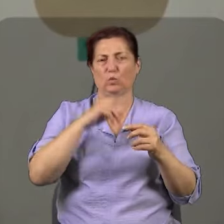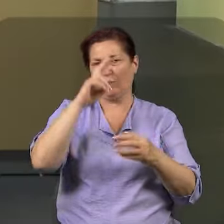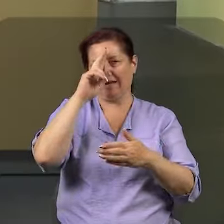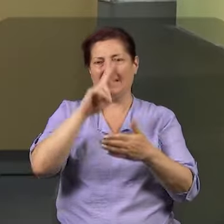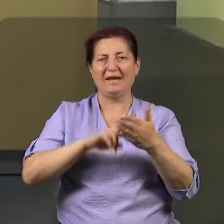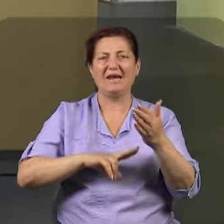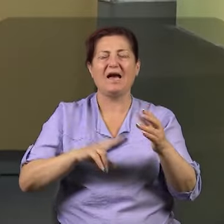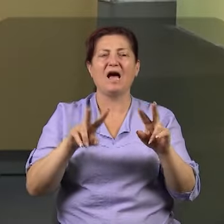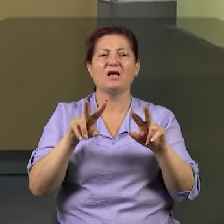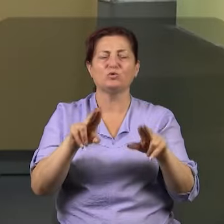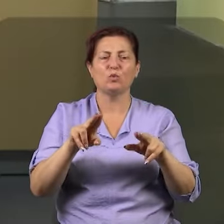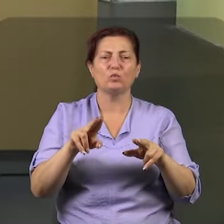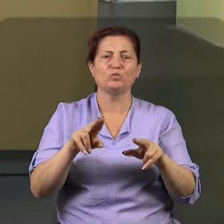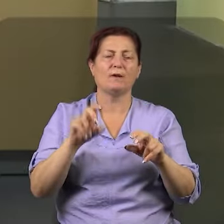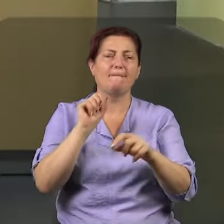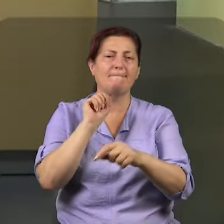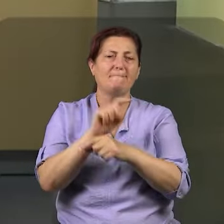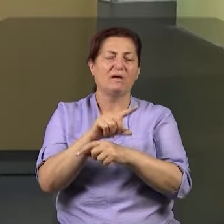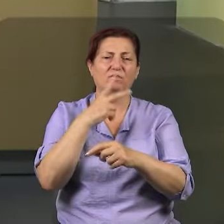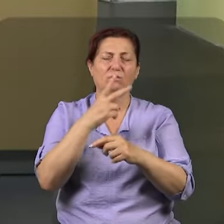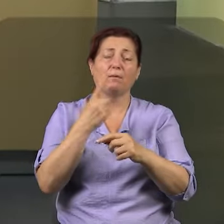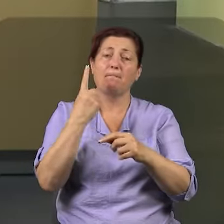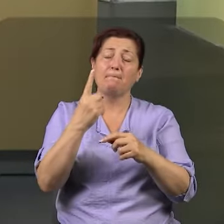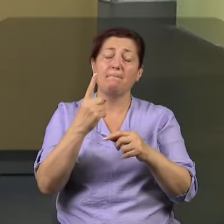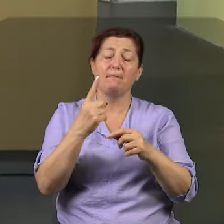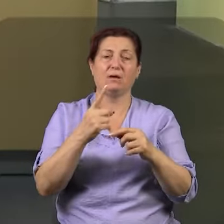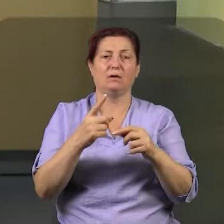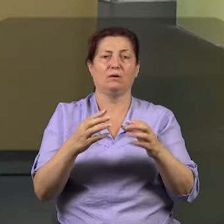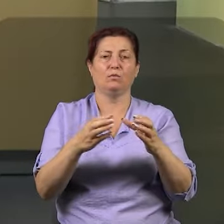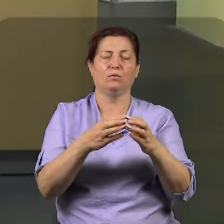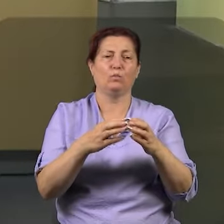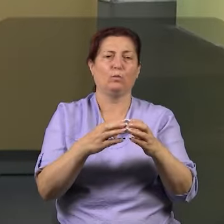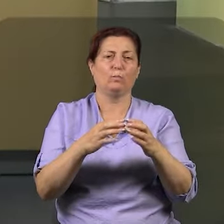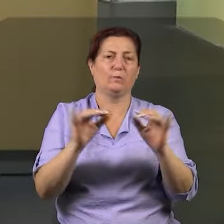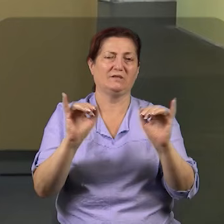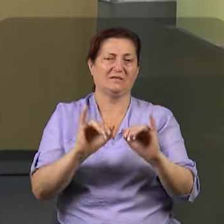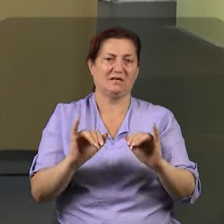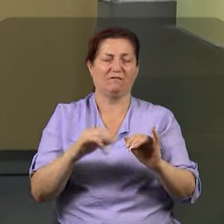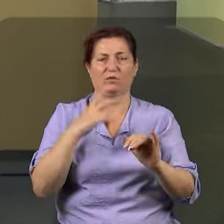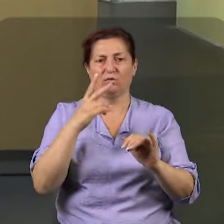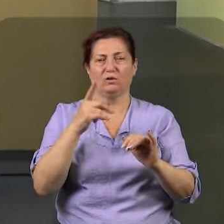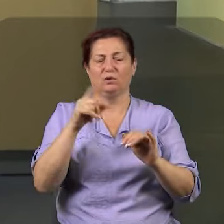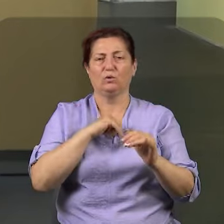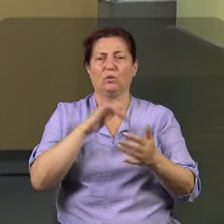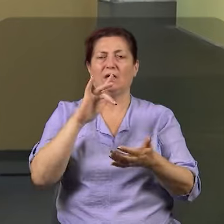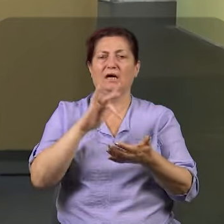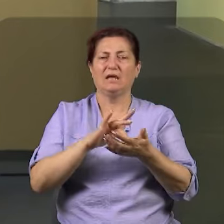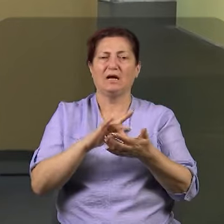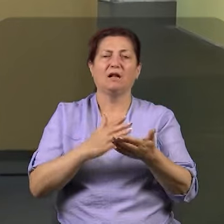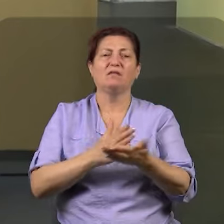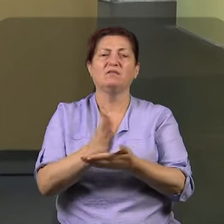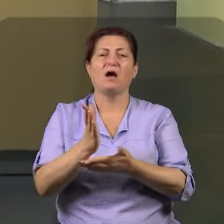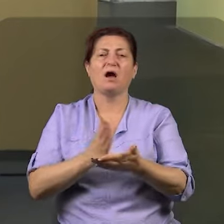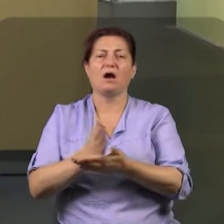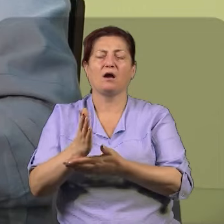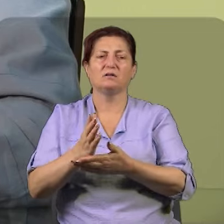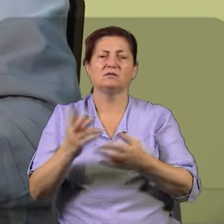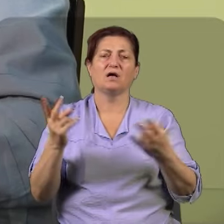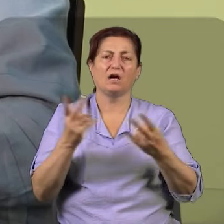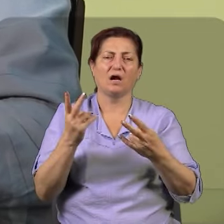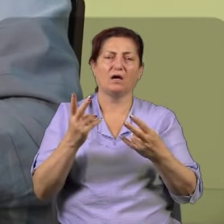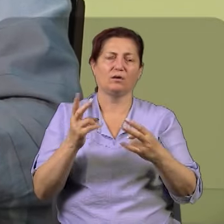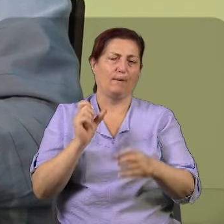եւ այլն։ Շատ կարեւոր է, որ ինչ որ մի մարմին ձևավորվի, որը կլինի հենց այդ երկրի կարիքներից բխող նախագծերի